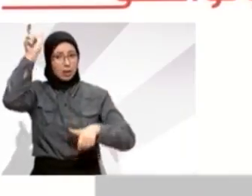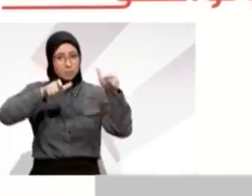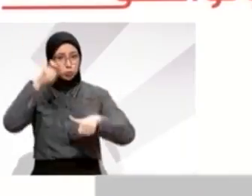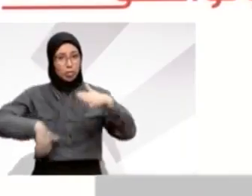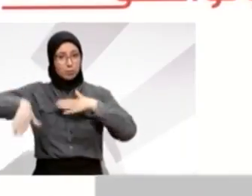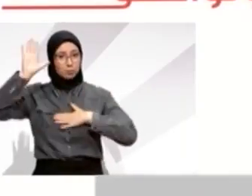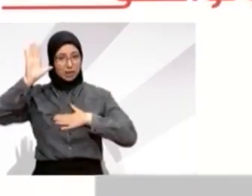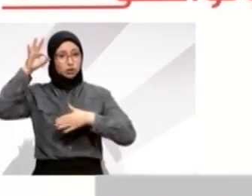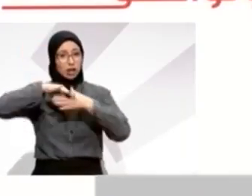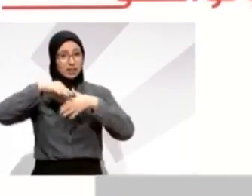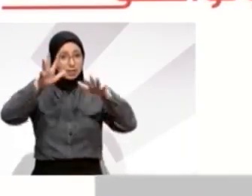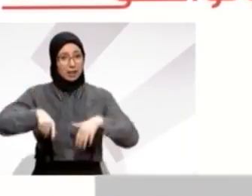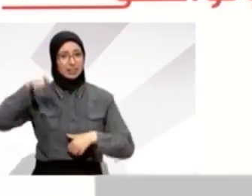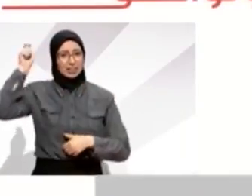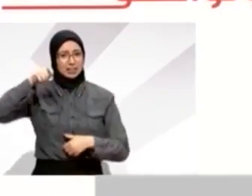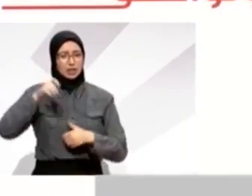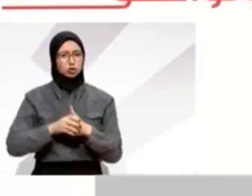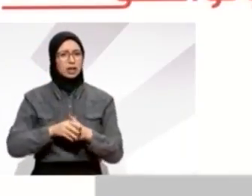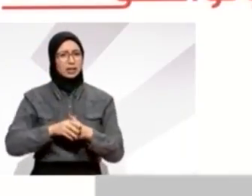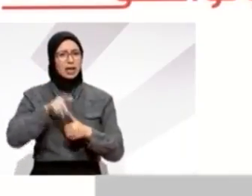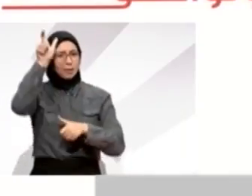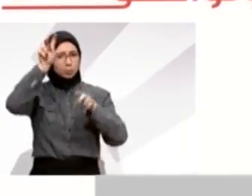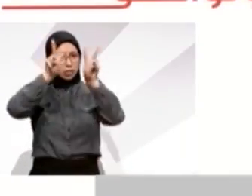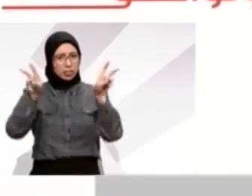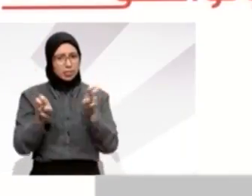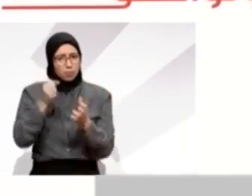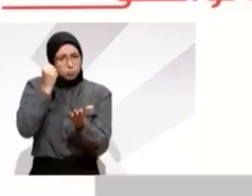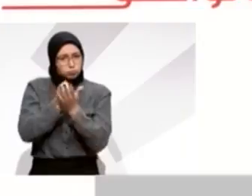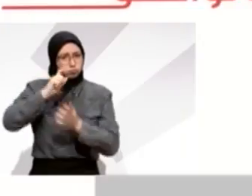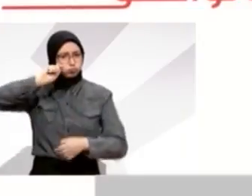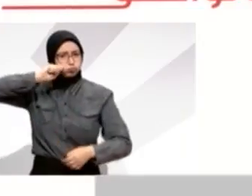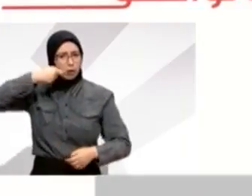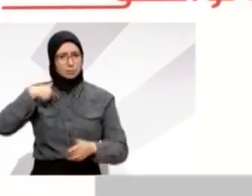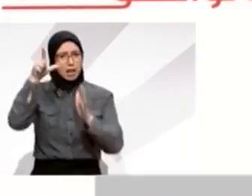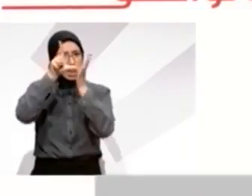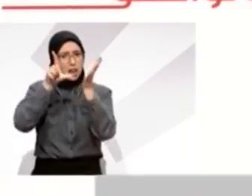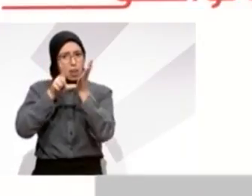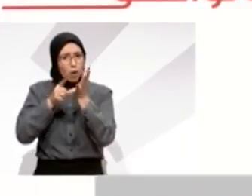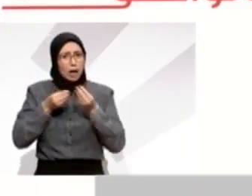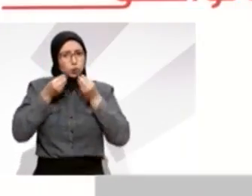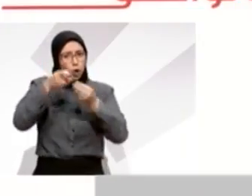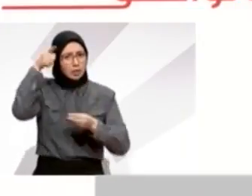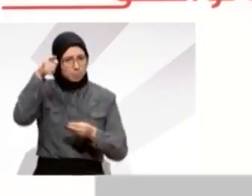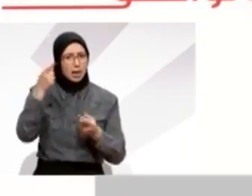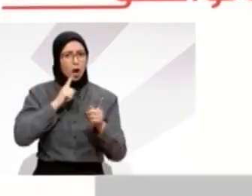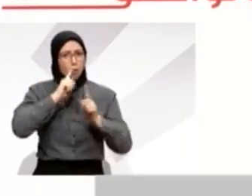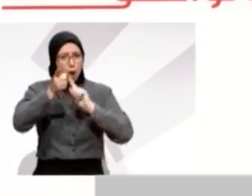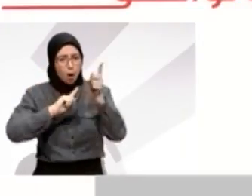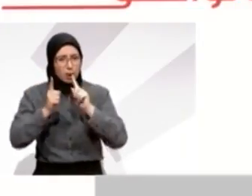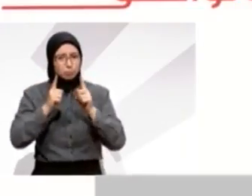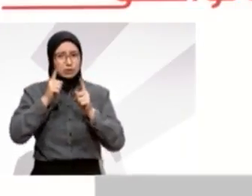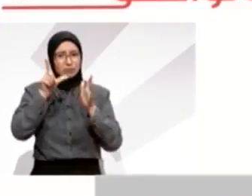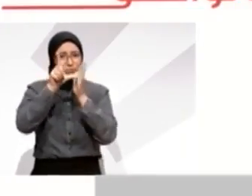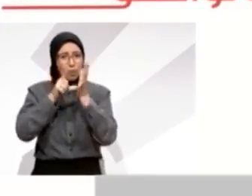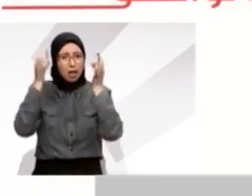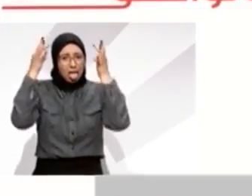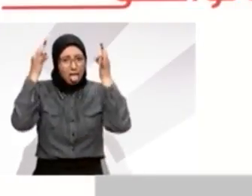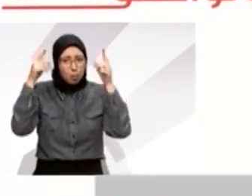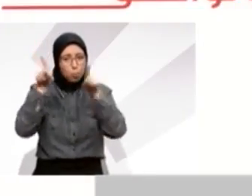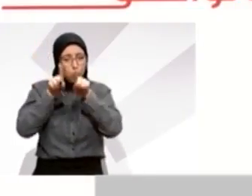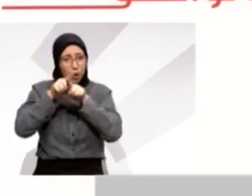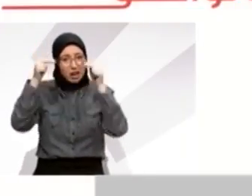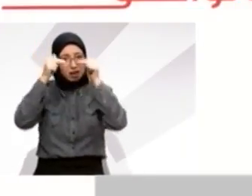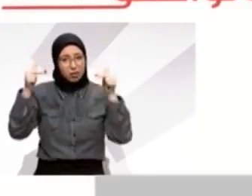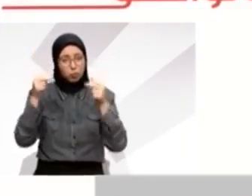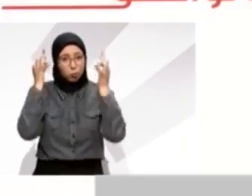الانتخابات التشريعيه بحيث يكون قادرا على انتاج قوانين جيده تتحكم في مصير الشعب التونسي وتفتح له افاق